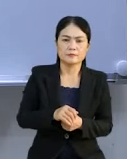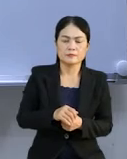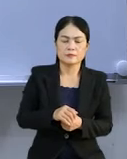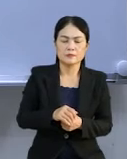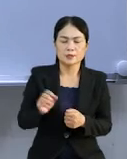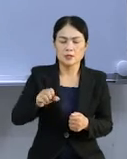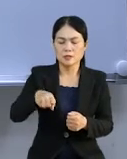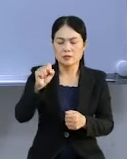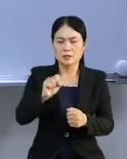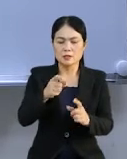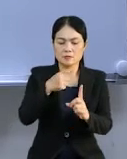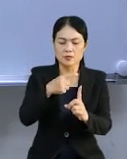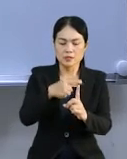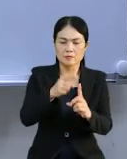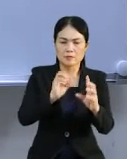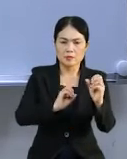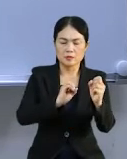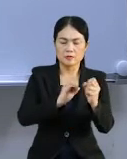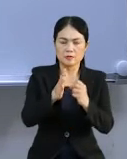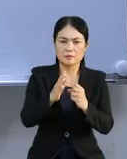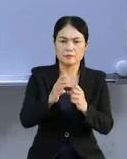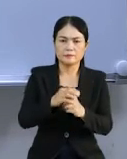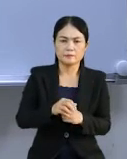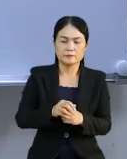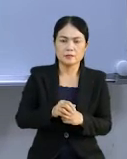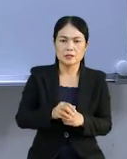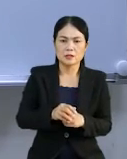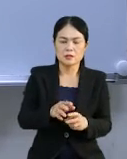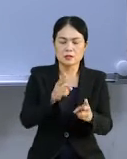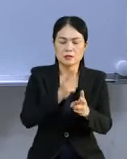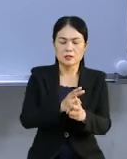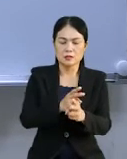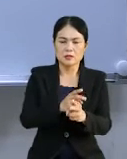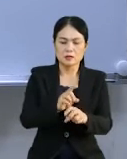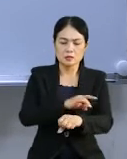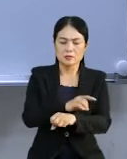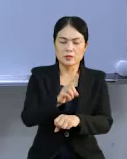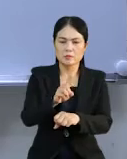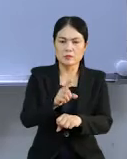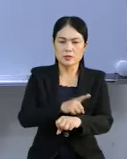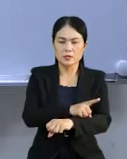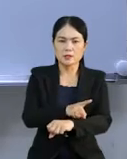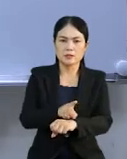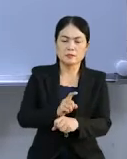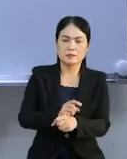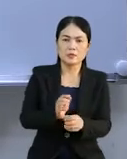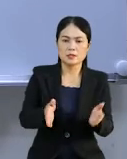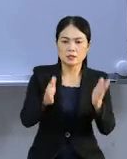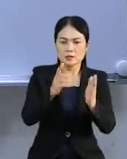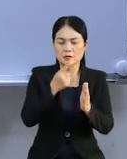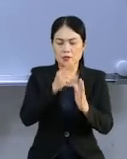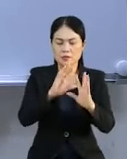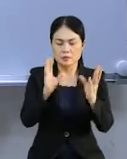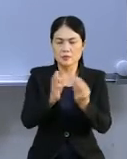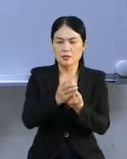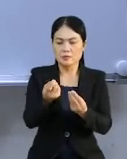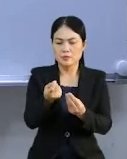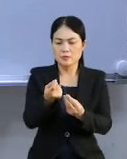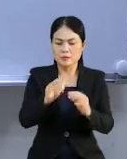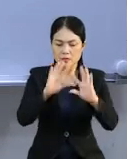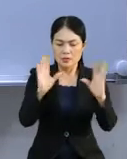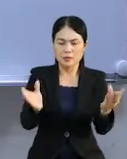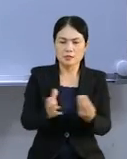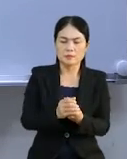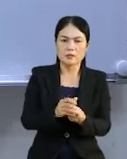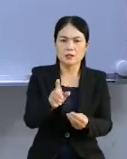này là cái đại chuyên hái chập đặc bộ tèm đỏ nè. Tỏ nè, tôi tục phê lại mùi nhìn tí. Chốt prap chùm nuôn tực prap xà